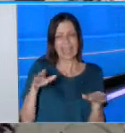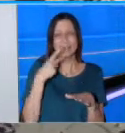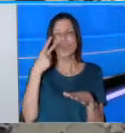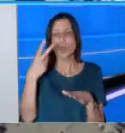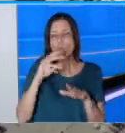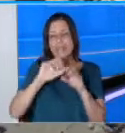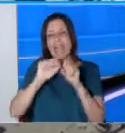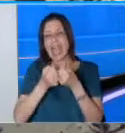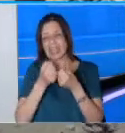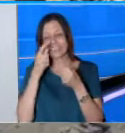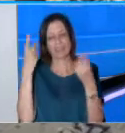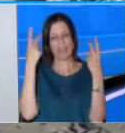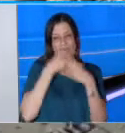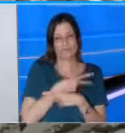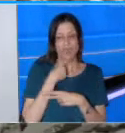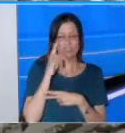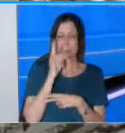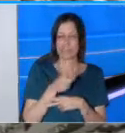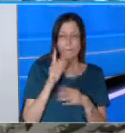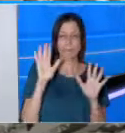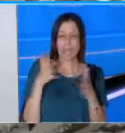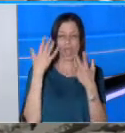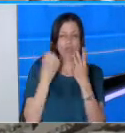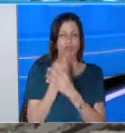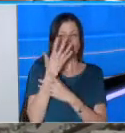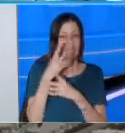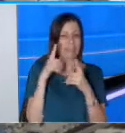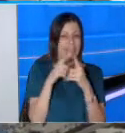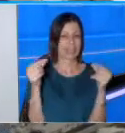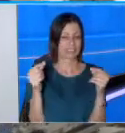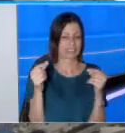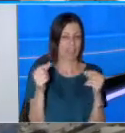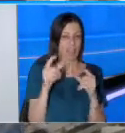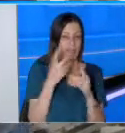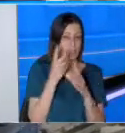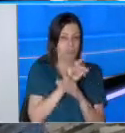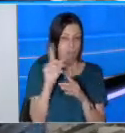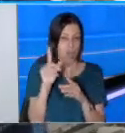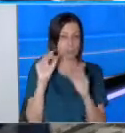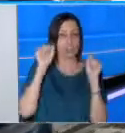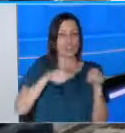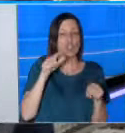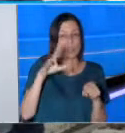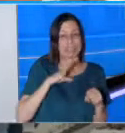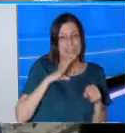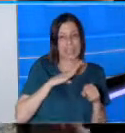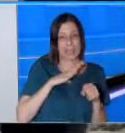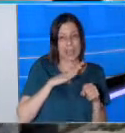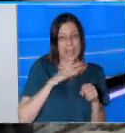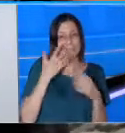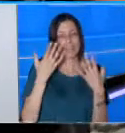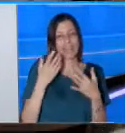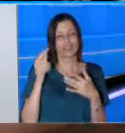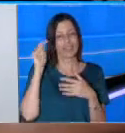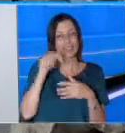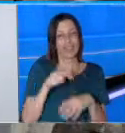הערך, ויבינו שהם צריכים מהר לשקם את עזה, אחרת שלטונם בסכנה. כן. כשתגיע השעה לשקם,